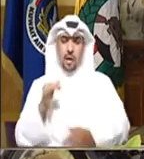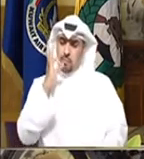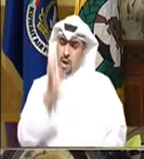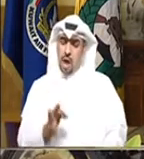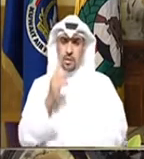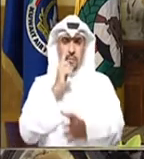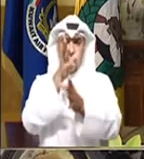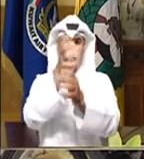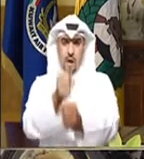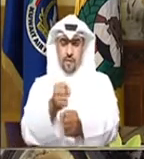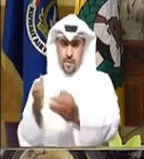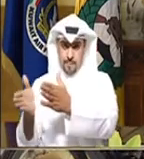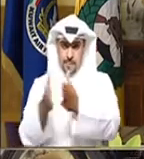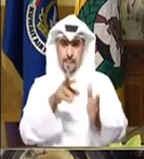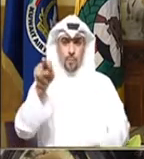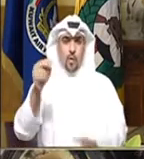أخواني